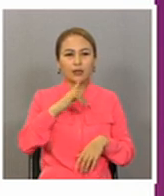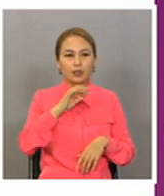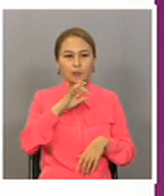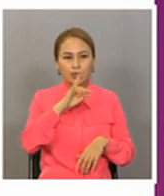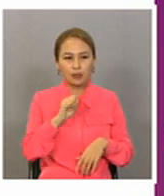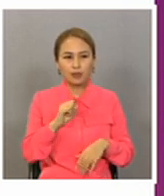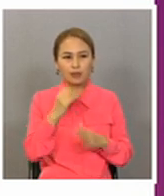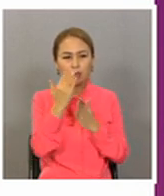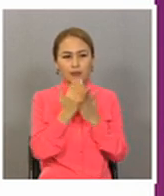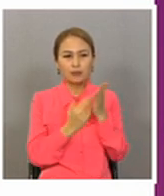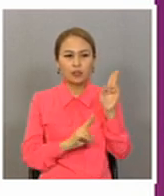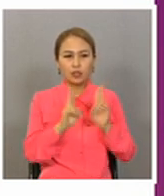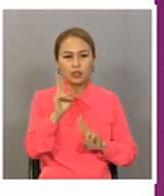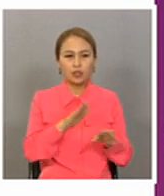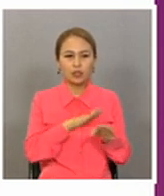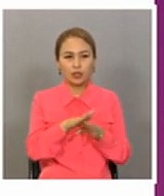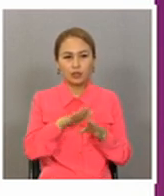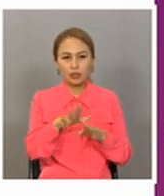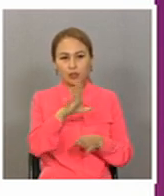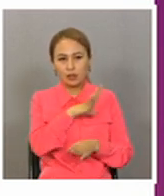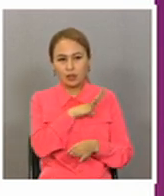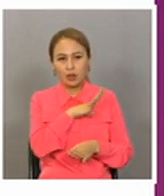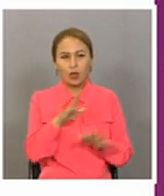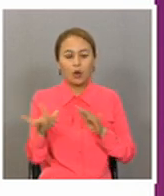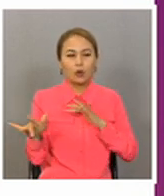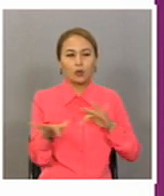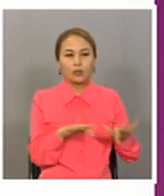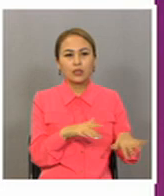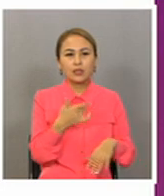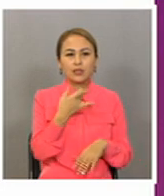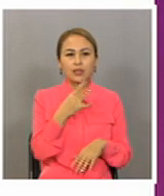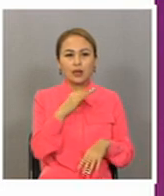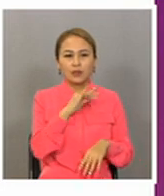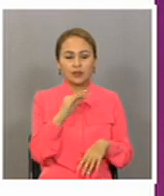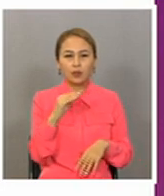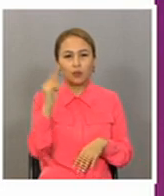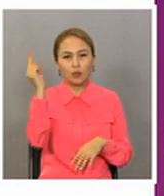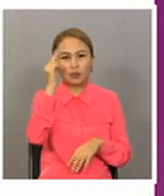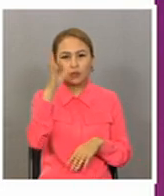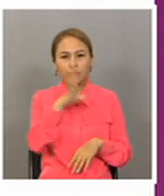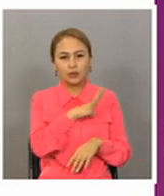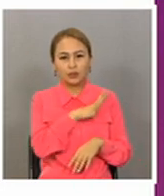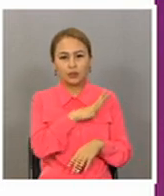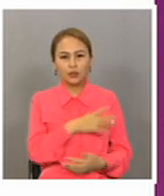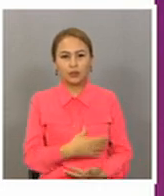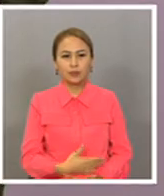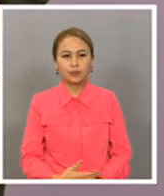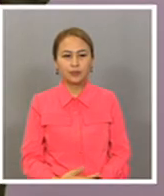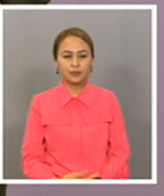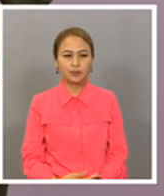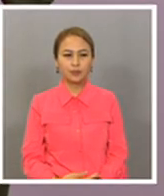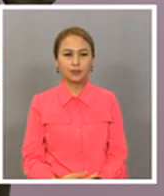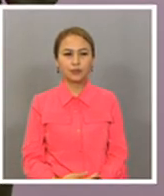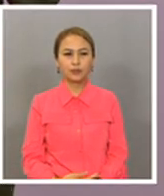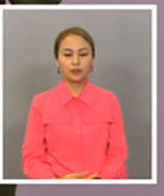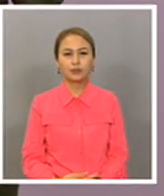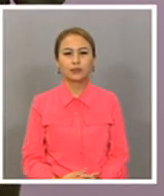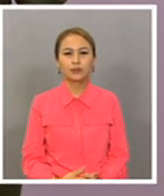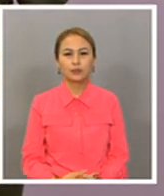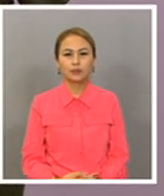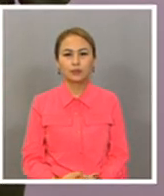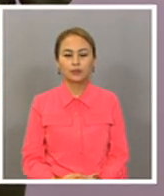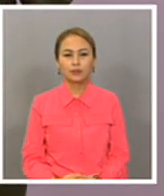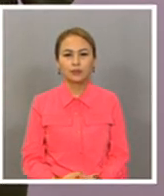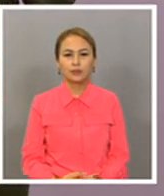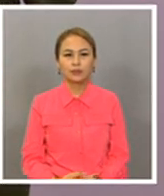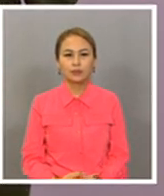және алгебралық тәсілмен шығардыңдар. Қозғалыс графигін оқыдыңдар. Бүгінгі сабағымыз